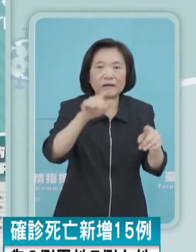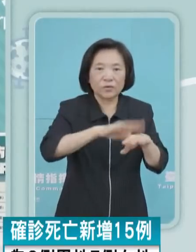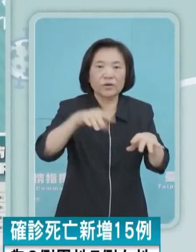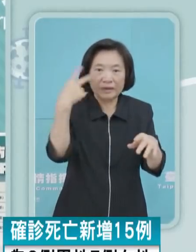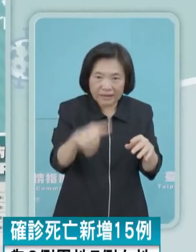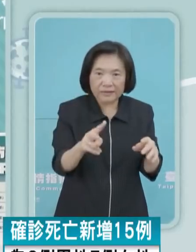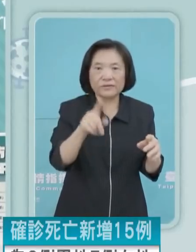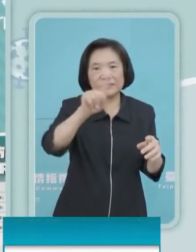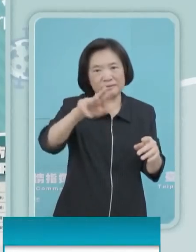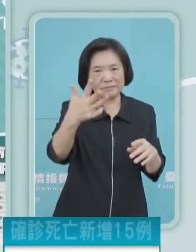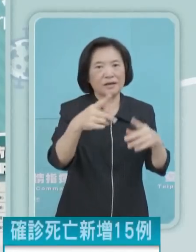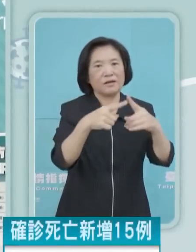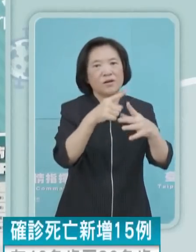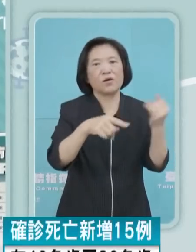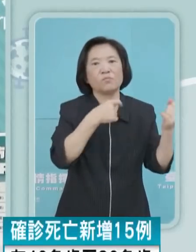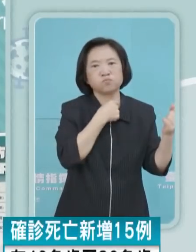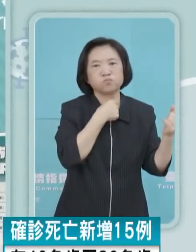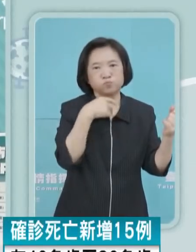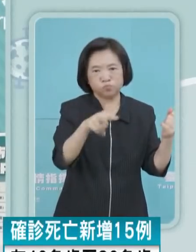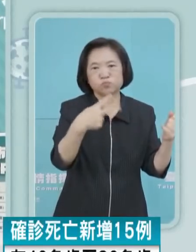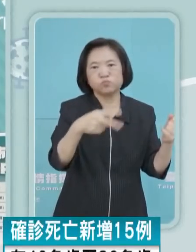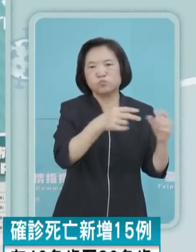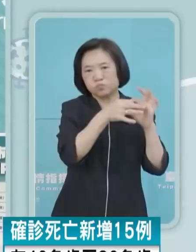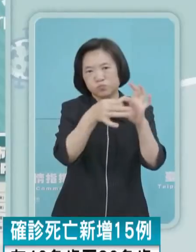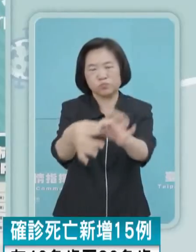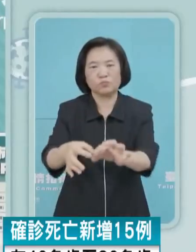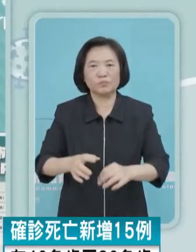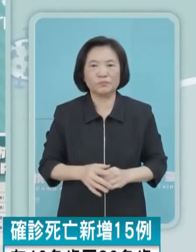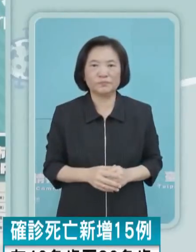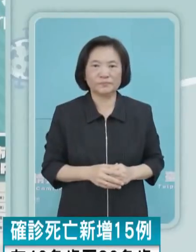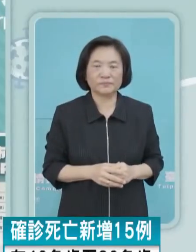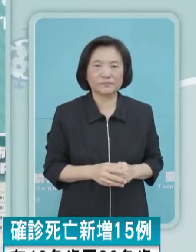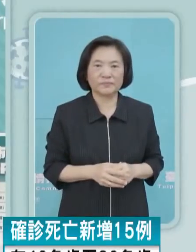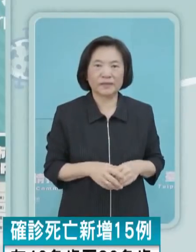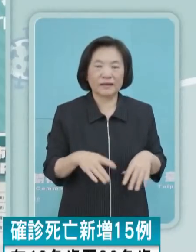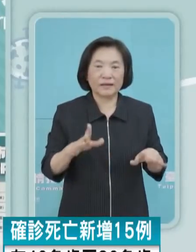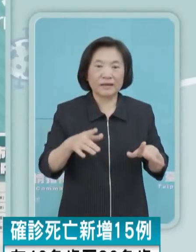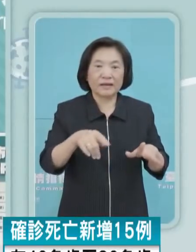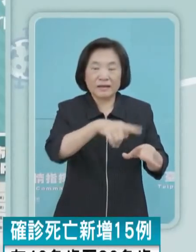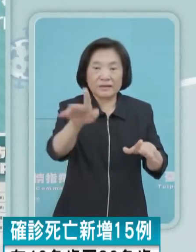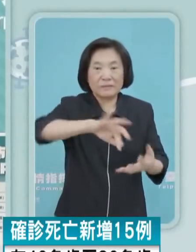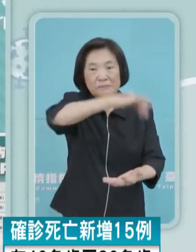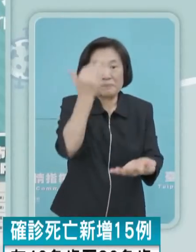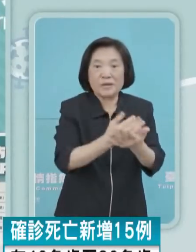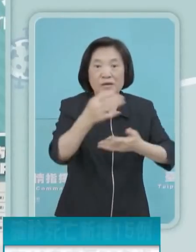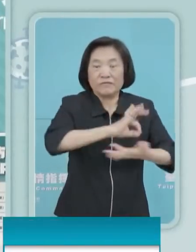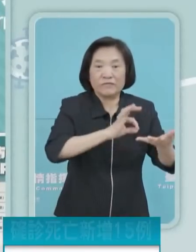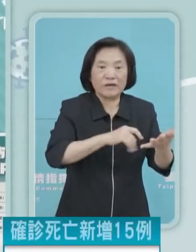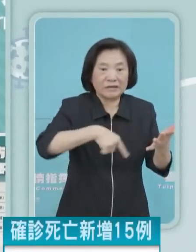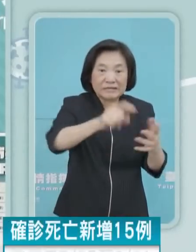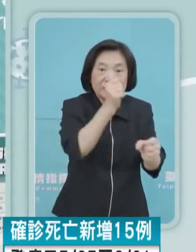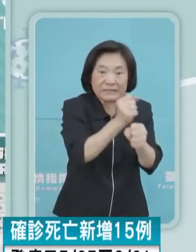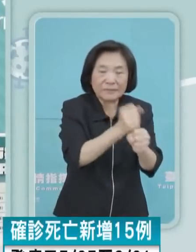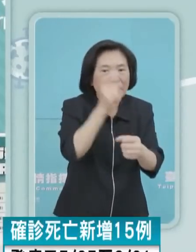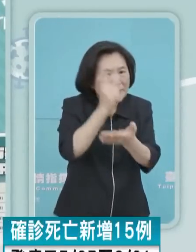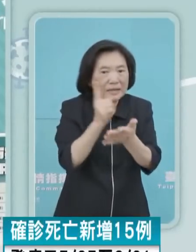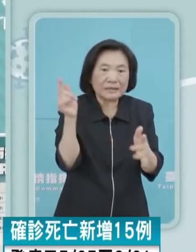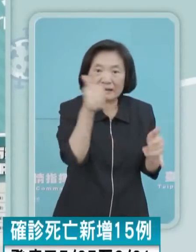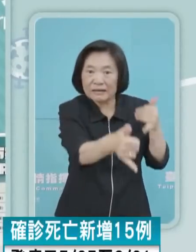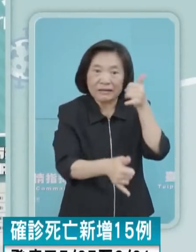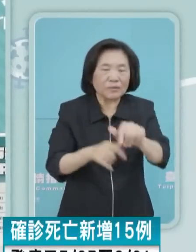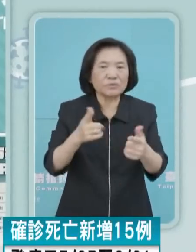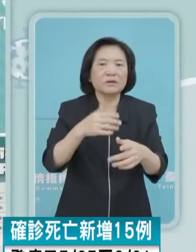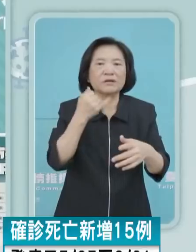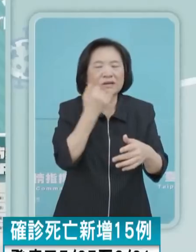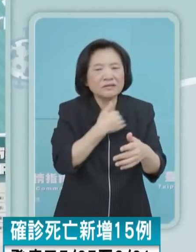有1800还有一些，因为不是那个到批发市场来的上班人，他不是每天来，他有时候